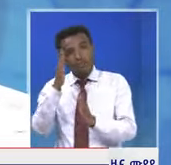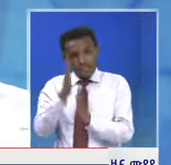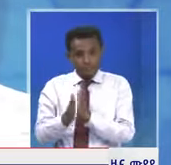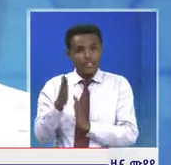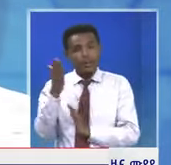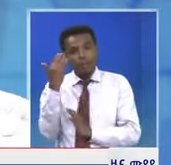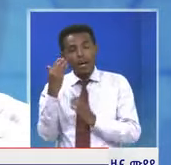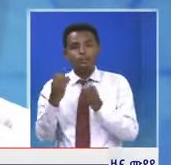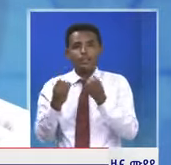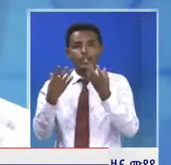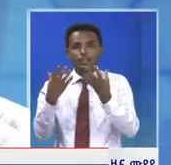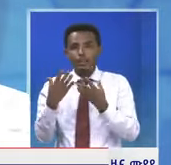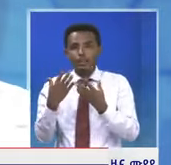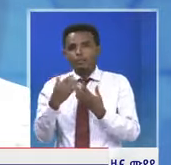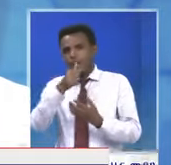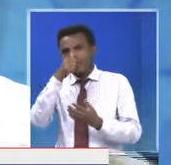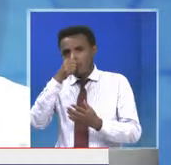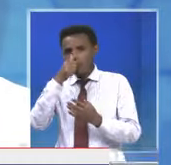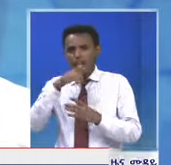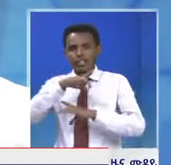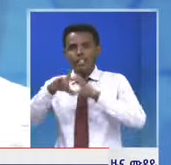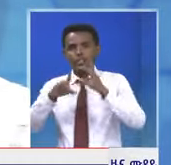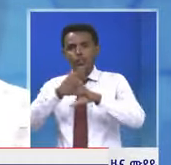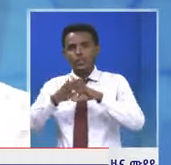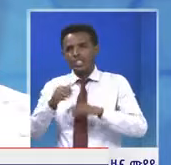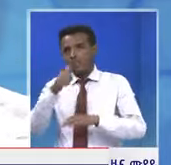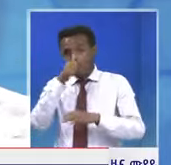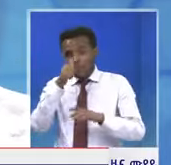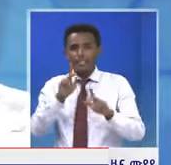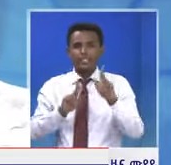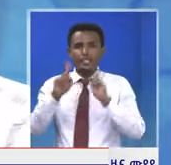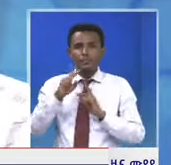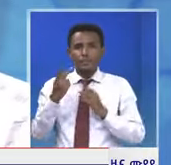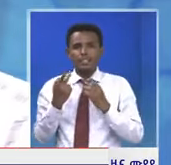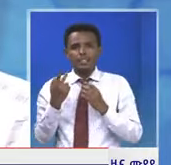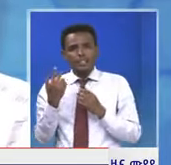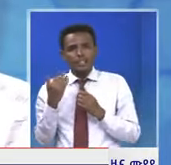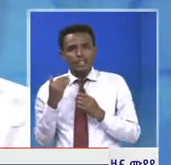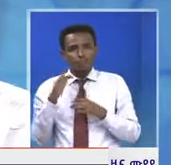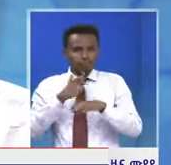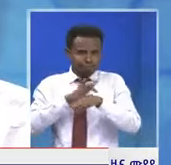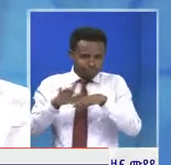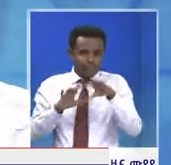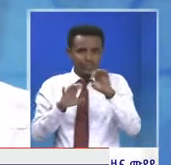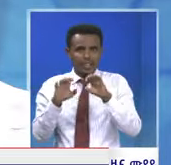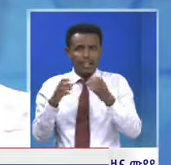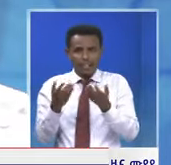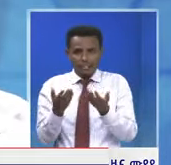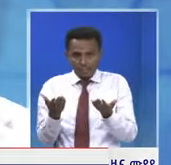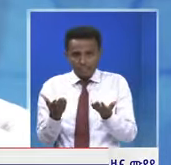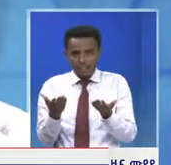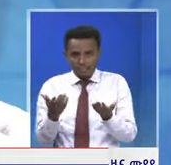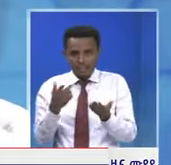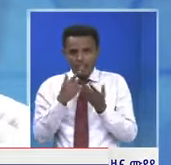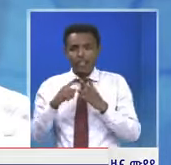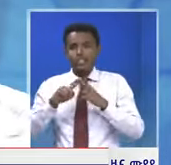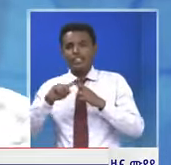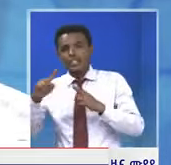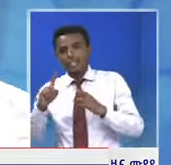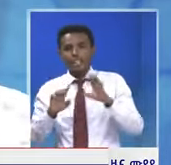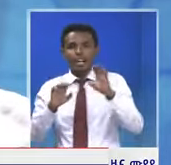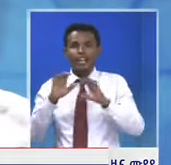እና በኢትዮጵያ ክልሎች ላይ የኢትዮጵያን ህዝብ ካላደነቆረ ወጣቱን ሀገር አልባ አድርጎ ከሀገሩ እንዲሰደድ ካላደረገ